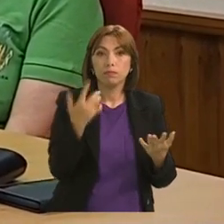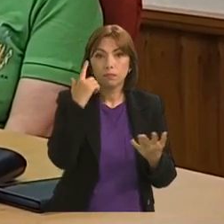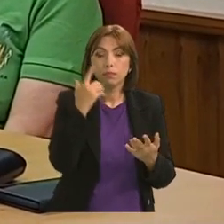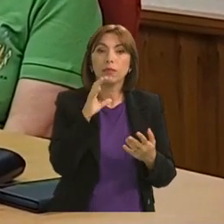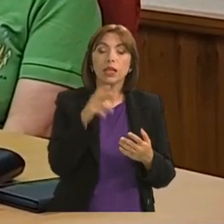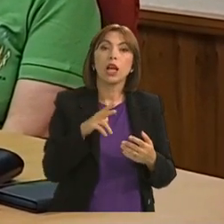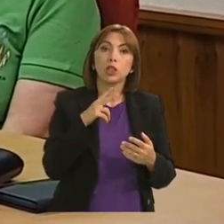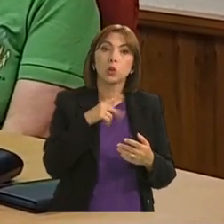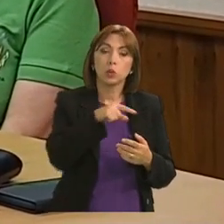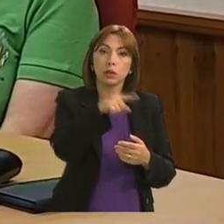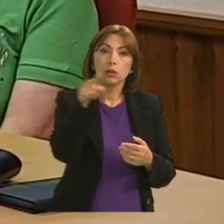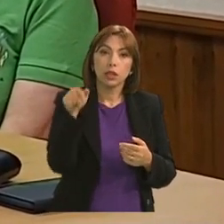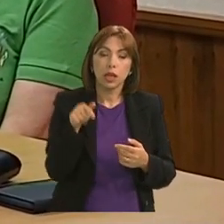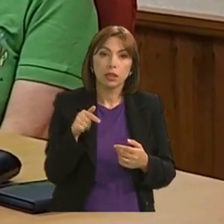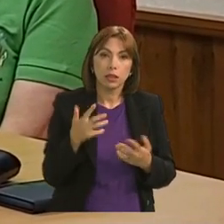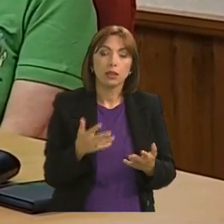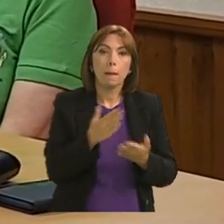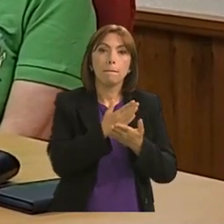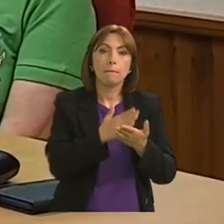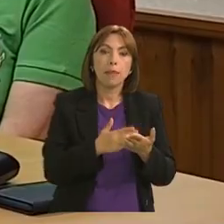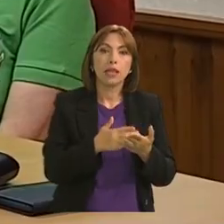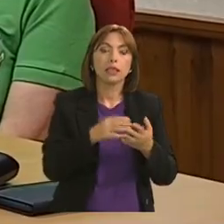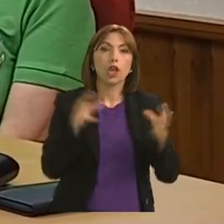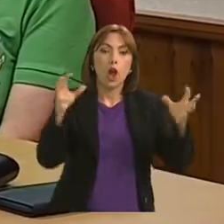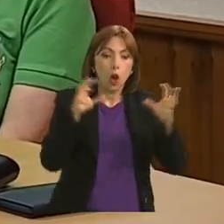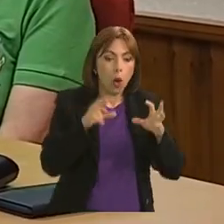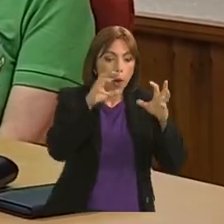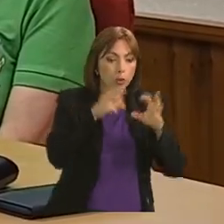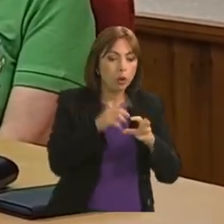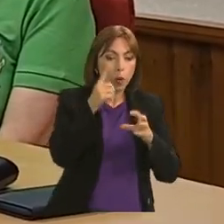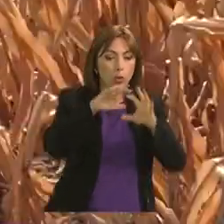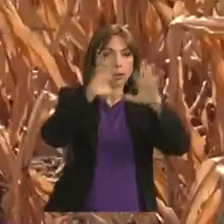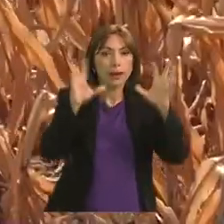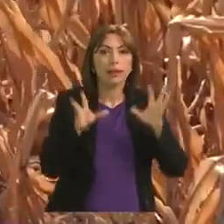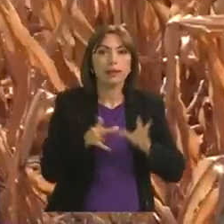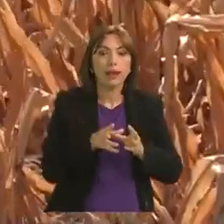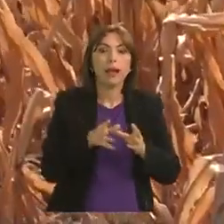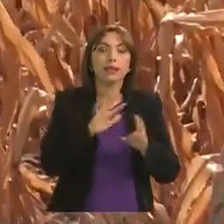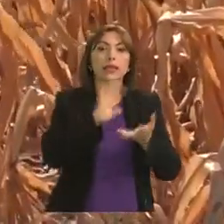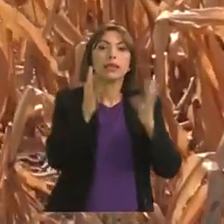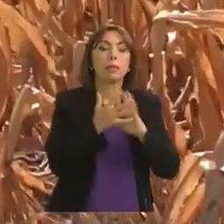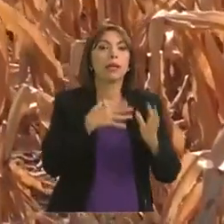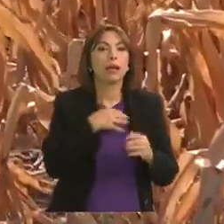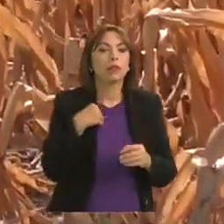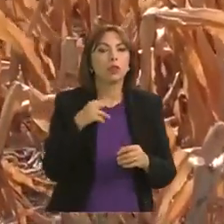că sunteți părțile componente ale unui întreg, schimbările climatice sunt o realitate și nu o